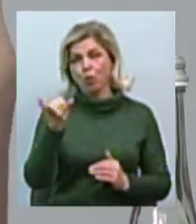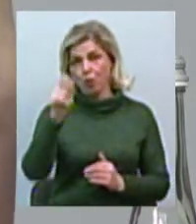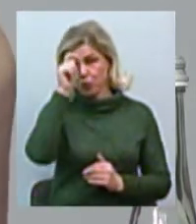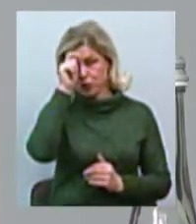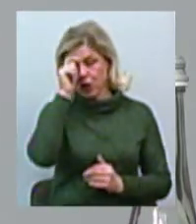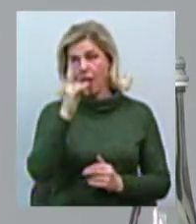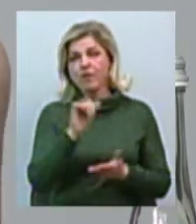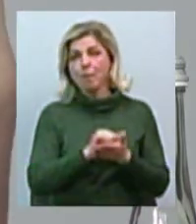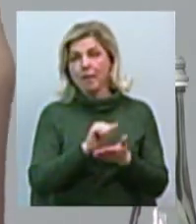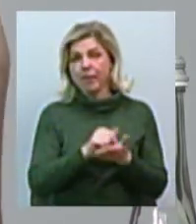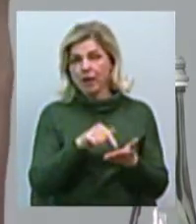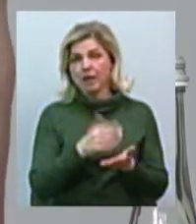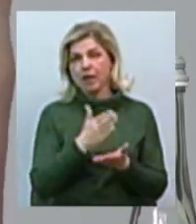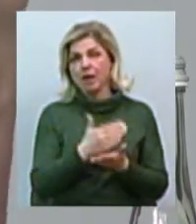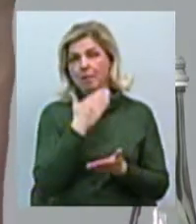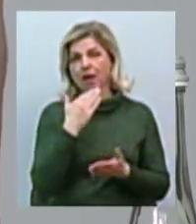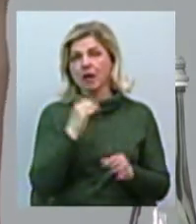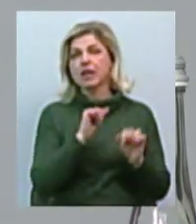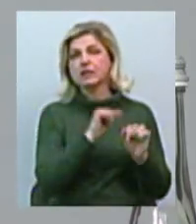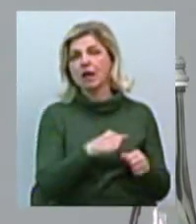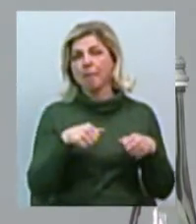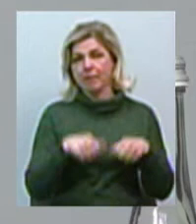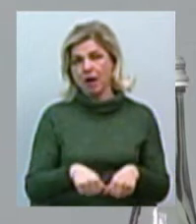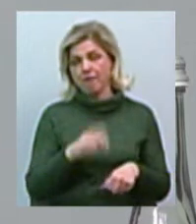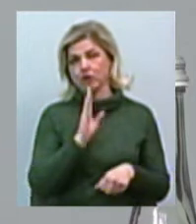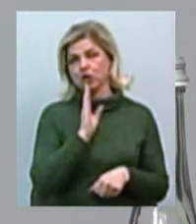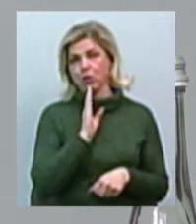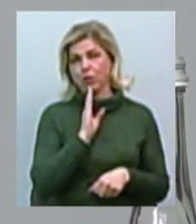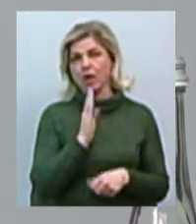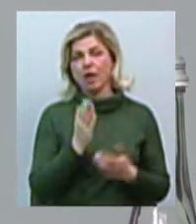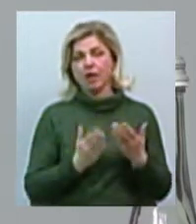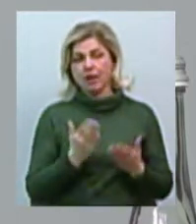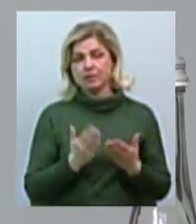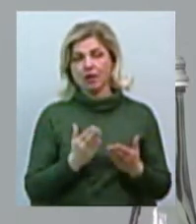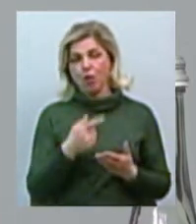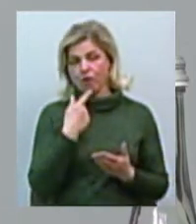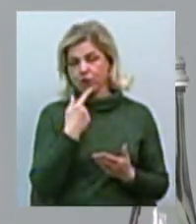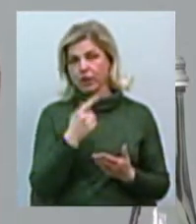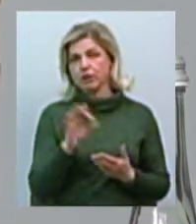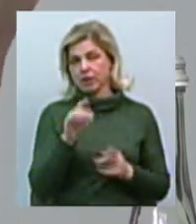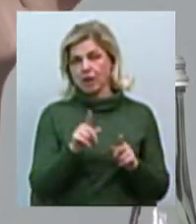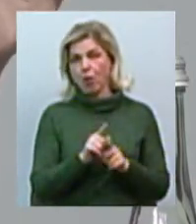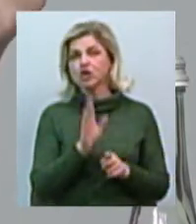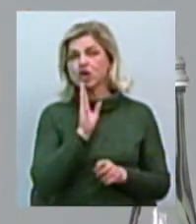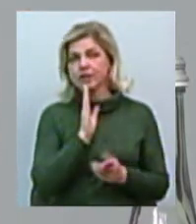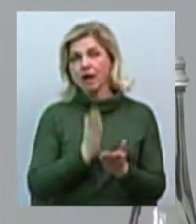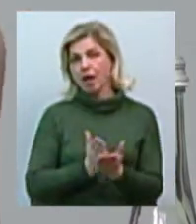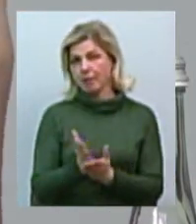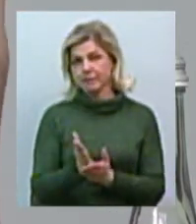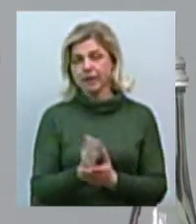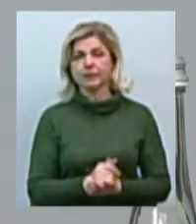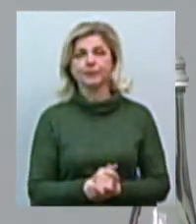на папері ми маємо багато захисту прав жінок, якщо трогати, зачіпати такий гендерний аспект цього.